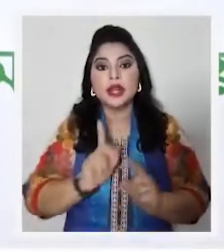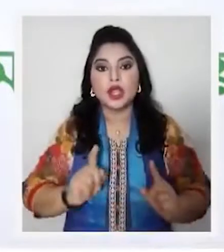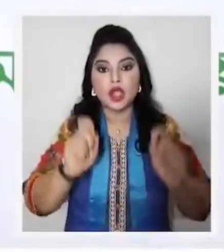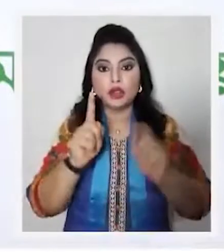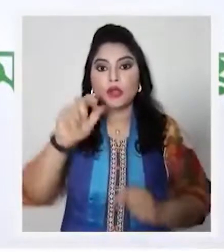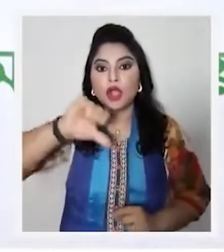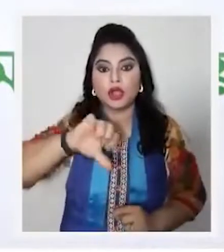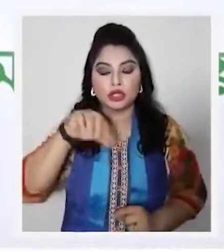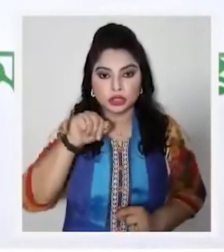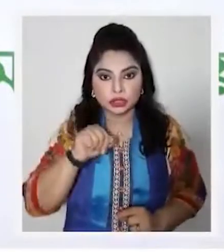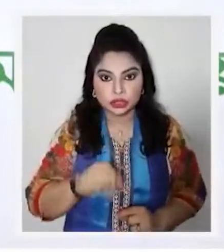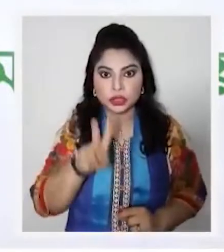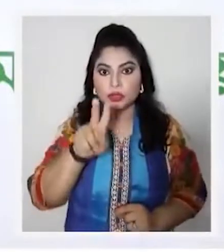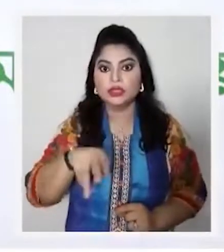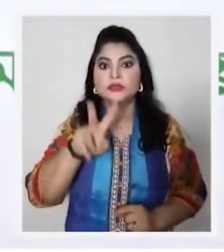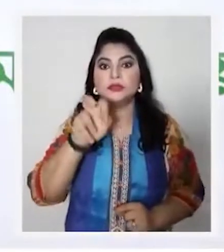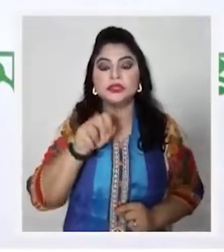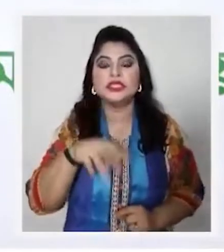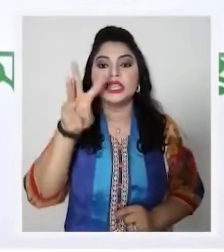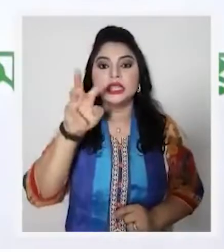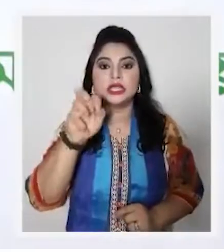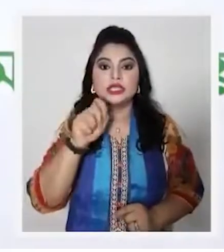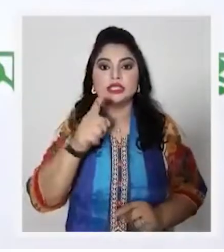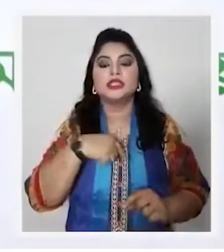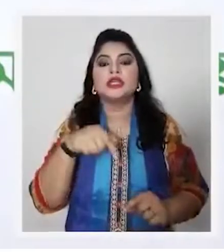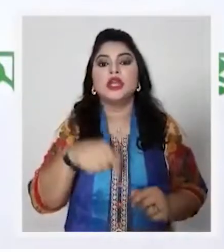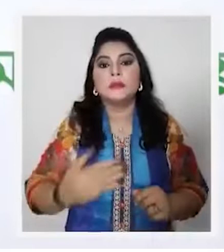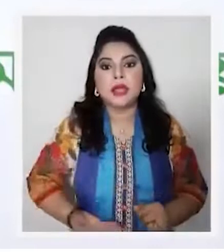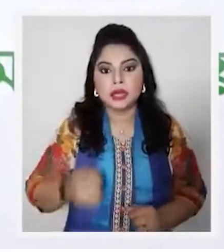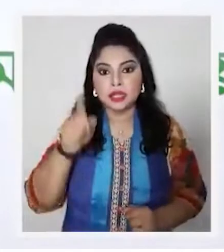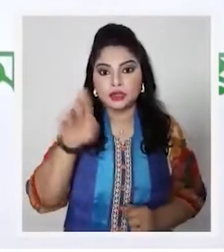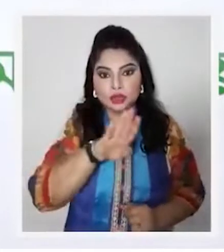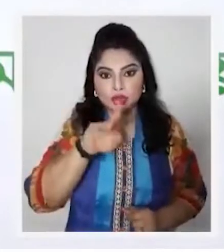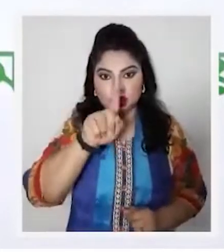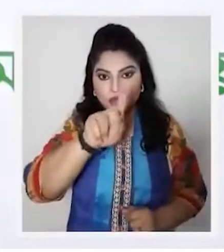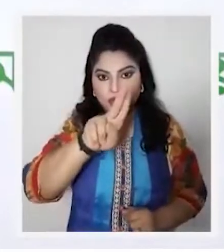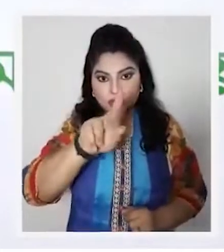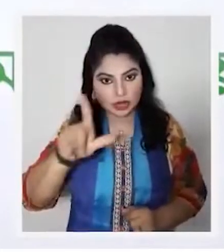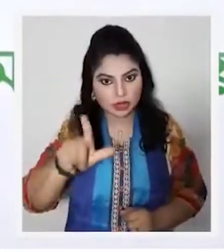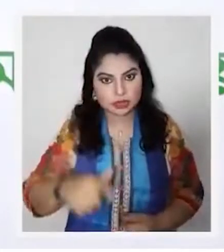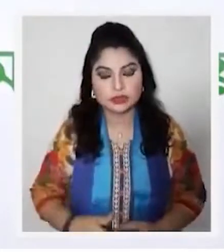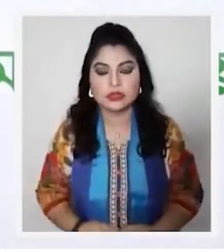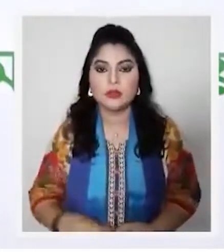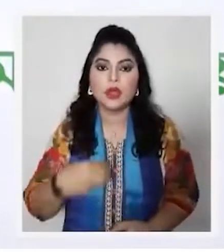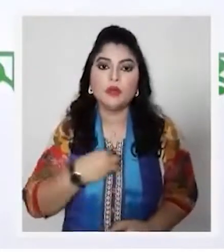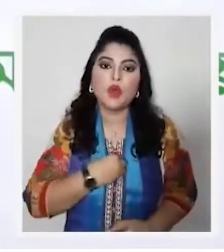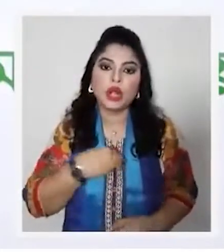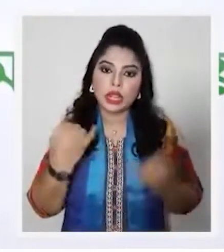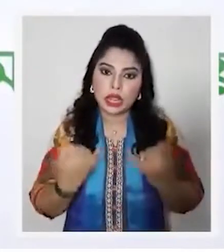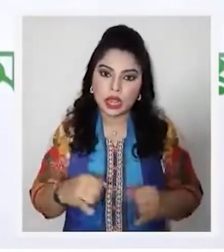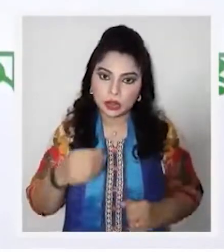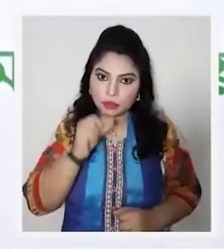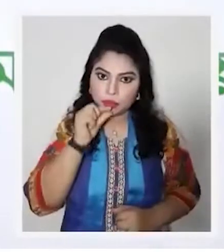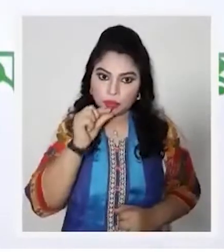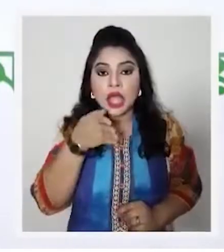আজও আপনাদের সামনে হাজির হয়েছি কোভিড-19 স্বাস্থ্য বুলেটিন নিয়ে। আজ 13 জুন 2020,